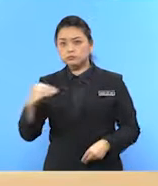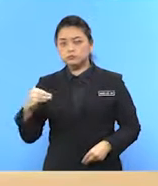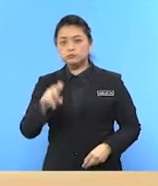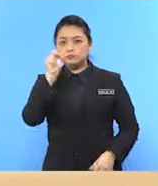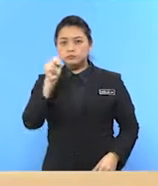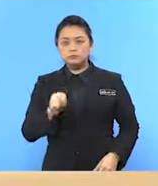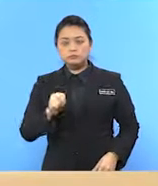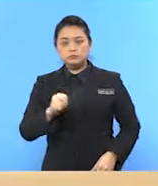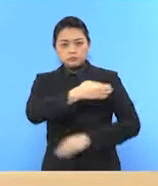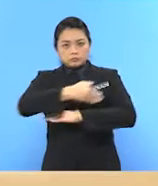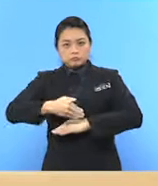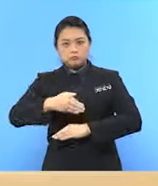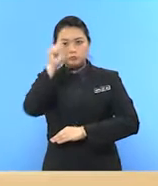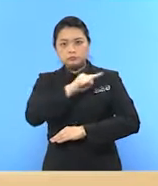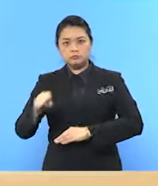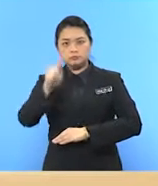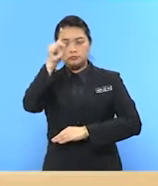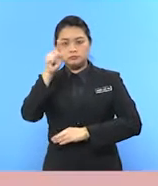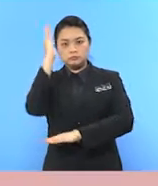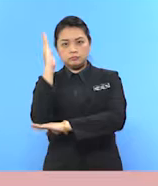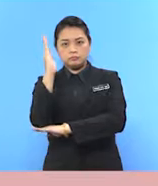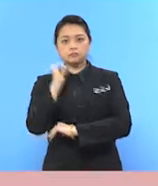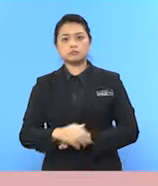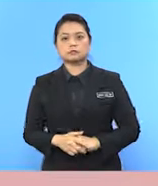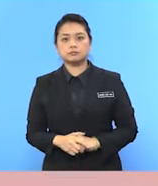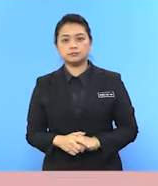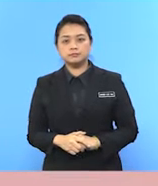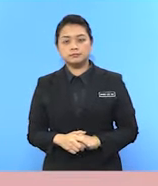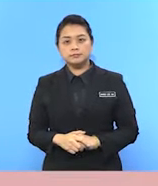nisbah sisi segitiga bersudut tegak.